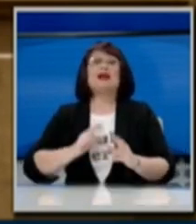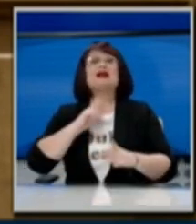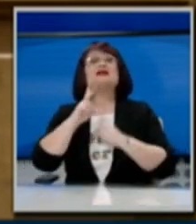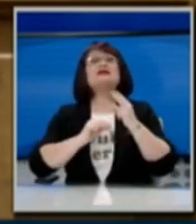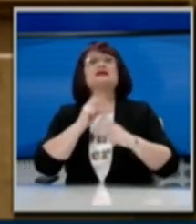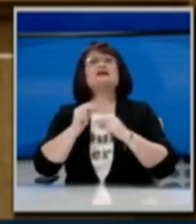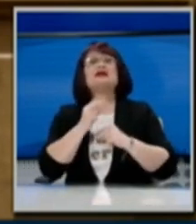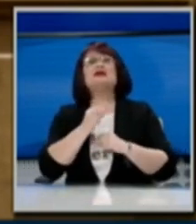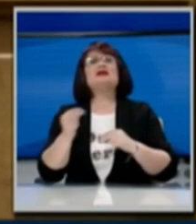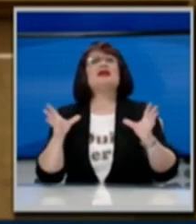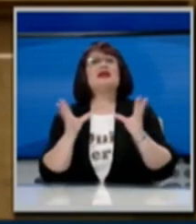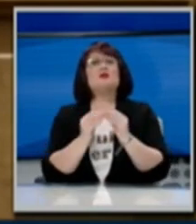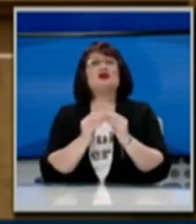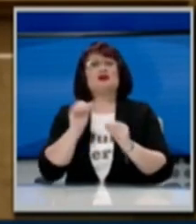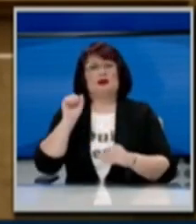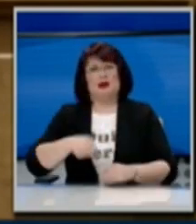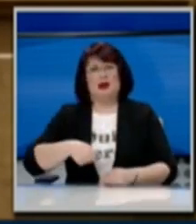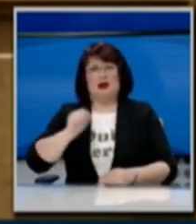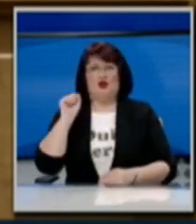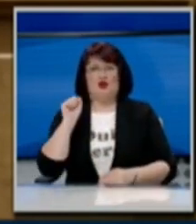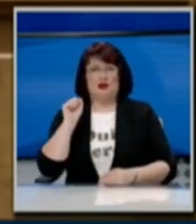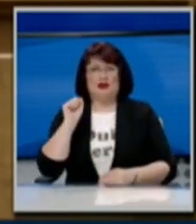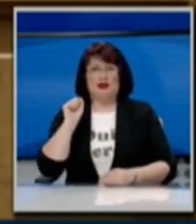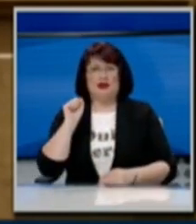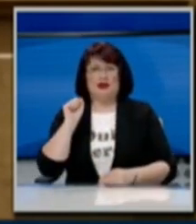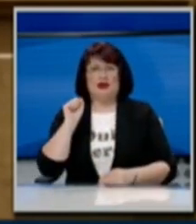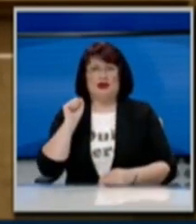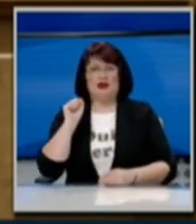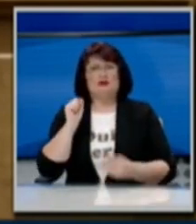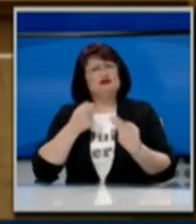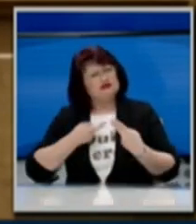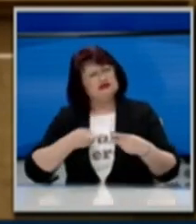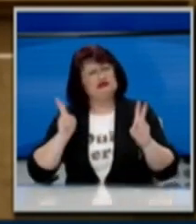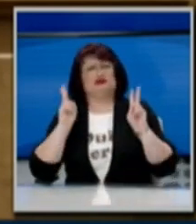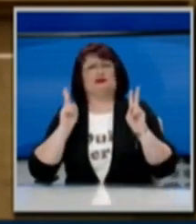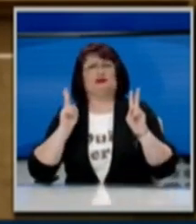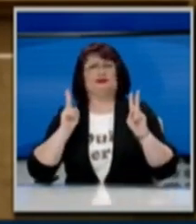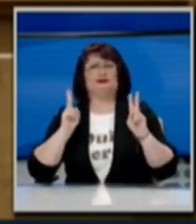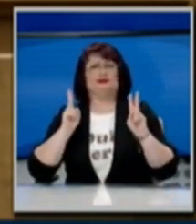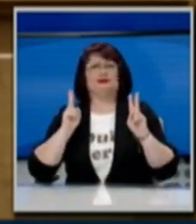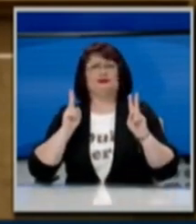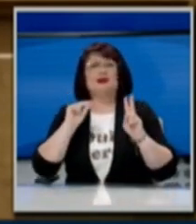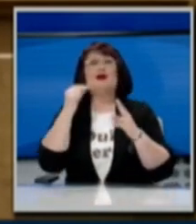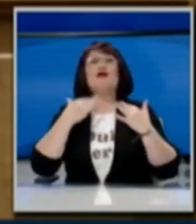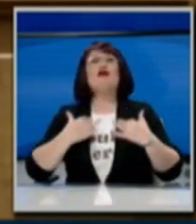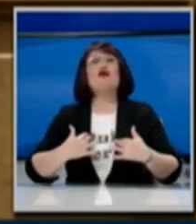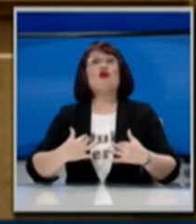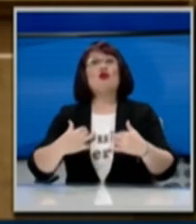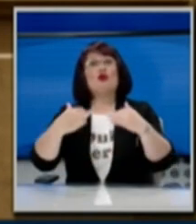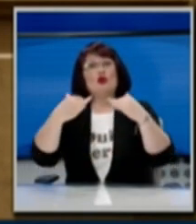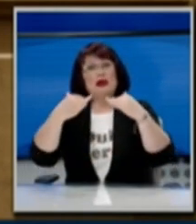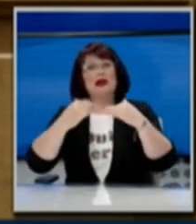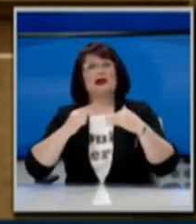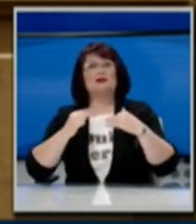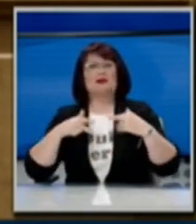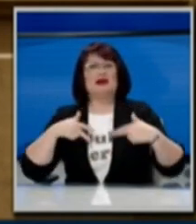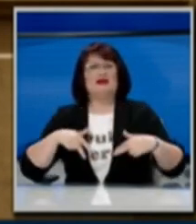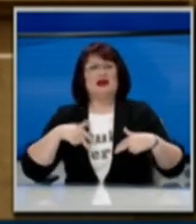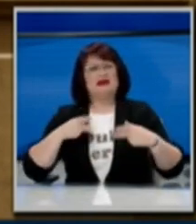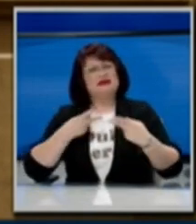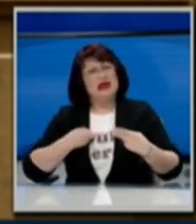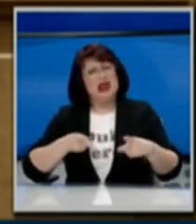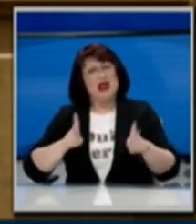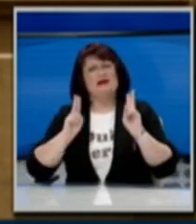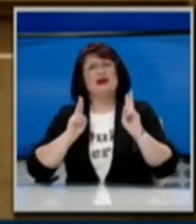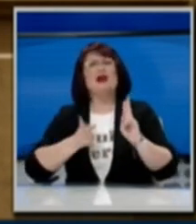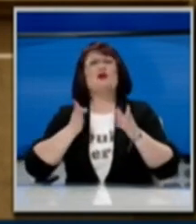αφορά το αν θα δοθεί ή όχι το πράσινο φως από την Βουλή προς την κυβέρνηση για